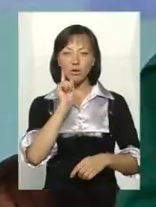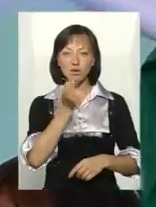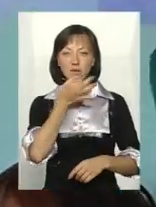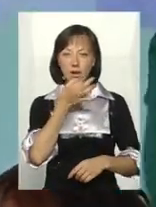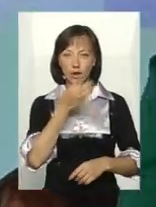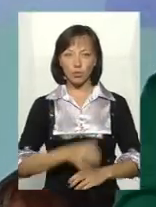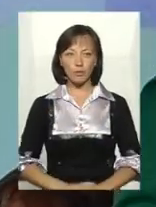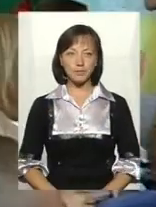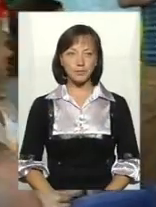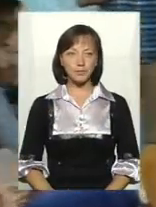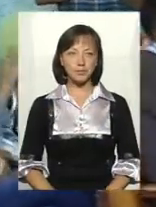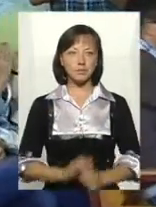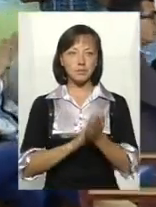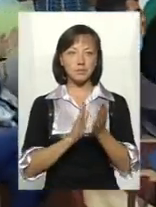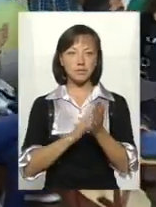зарано.